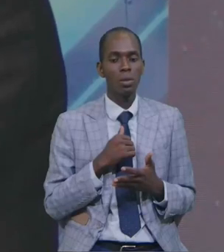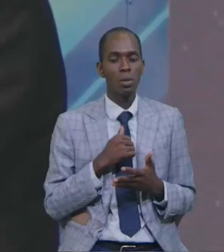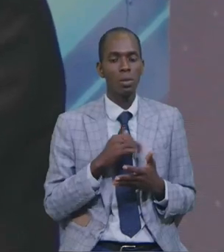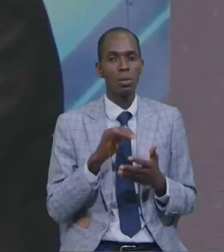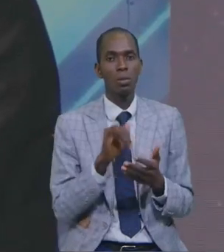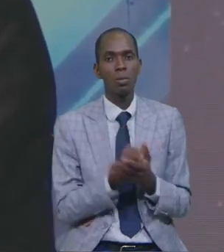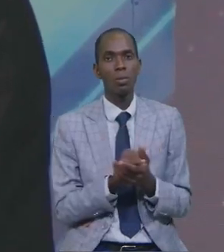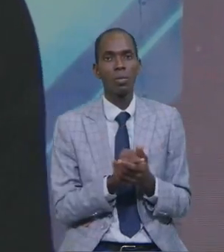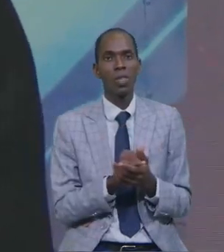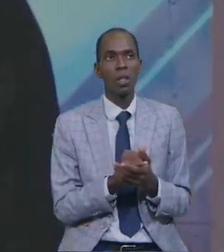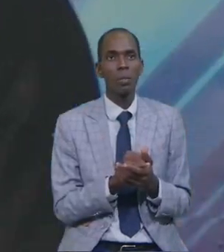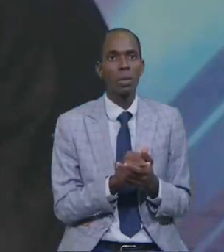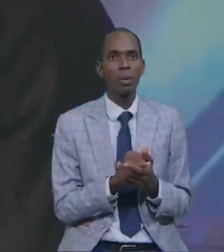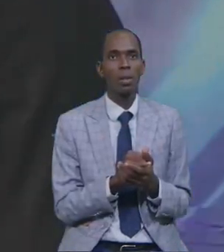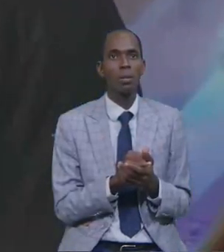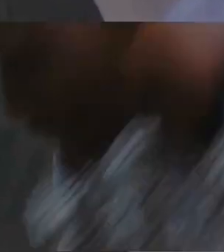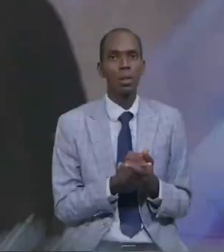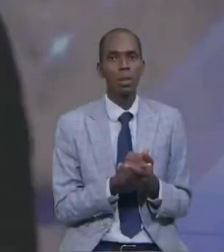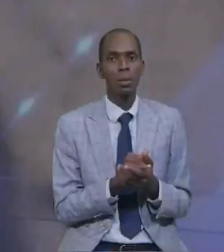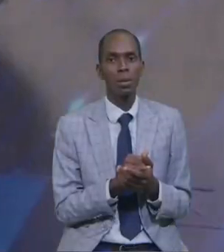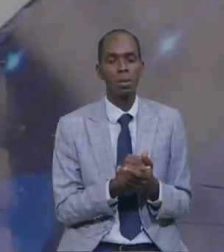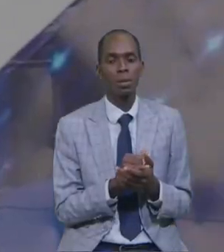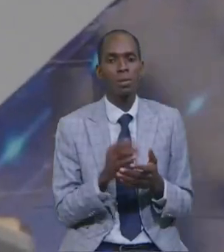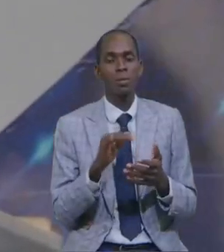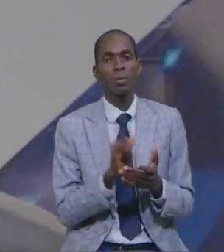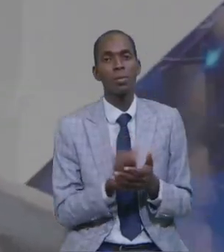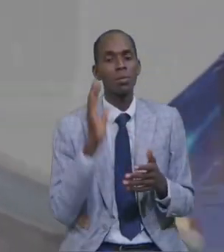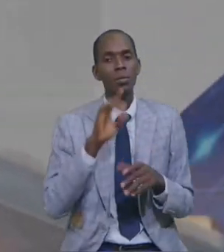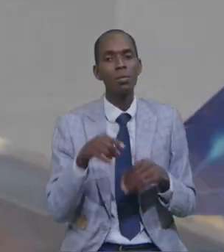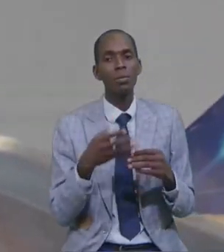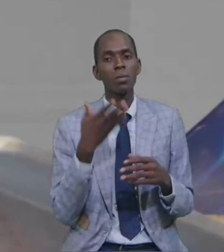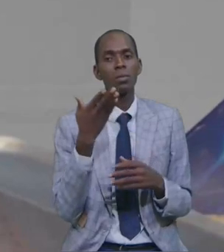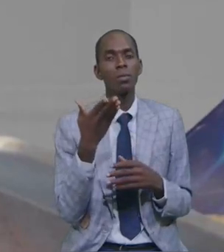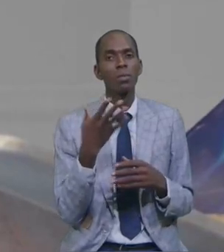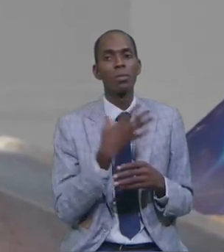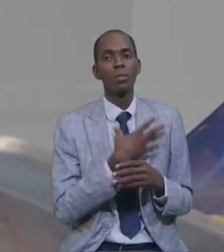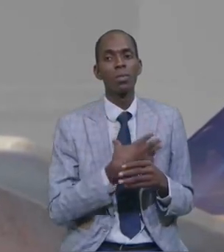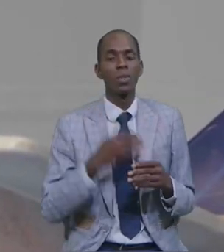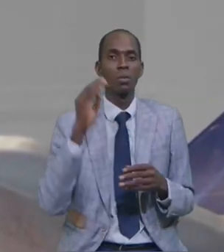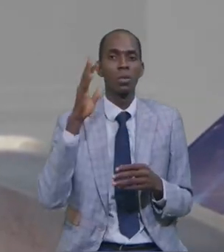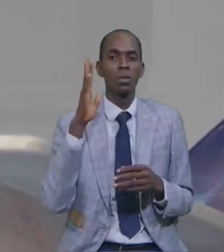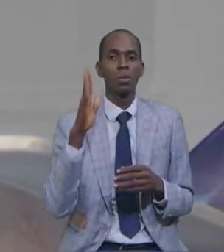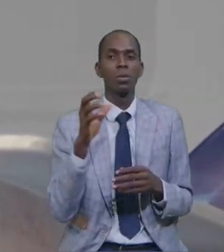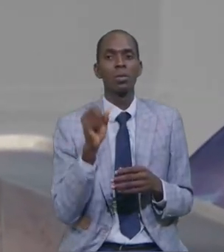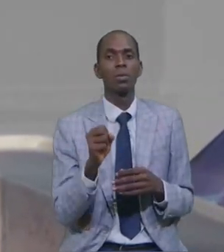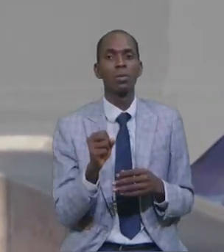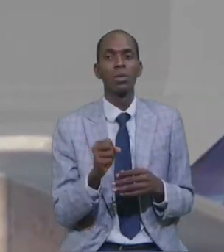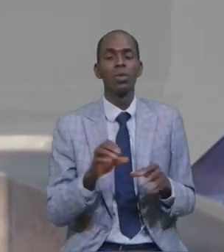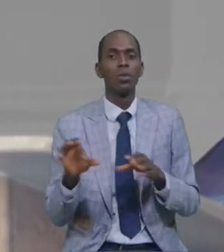Pasteur, toi tu peux? Les autres peuvent ne pas boire ça en privé ou en